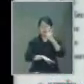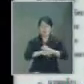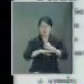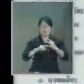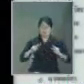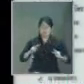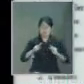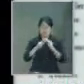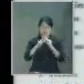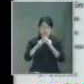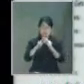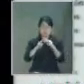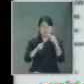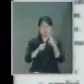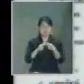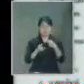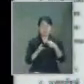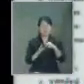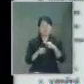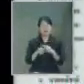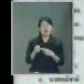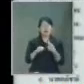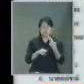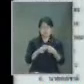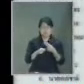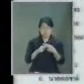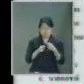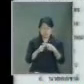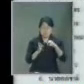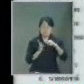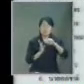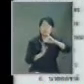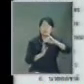ชื่อจุรินทร์ลักษณวิสิทธิ์นั่งเป็นประธานครับ